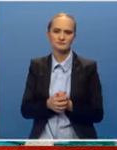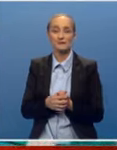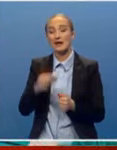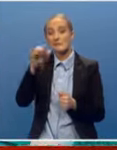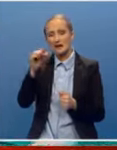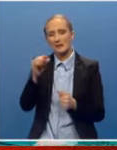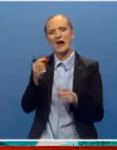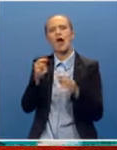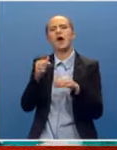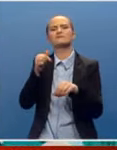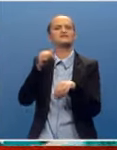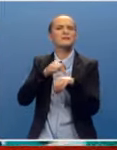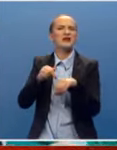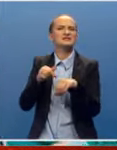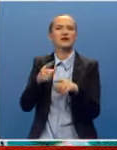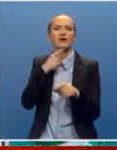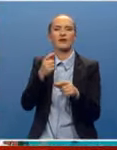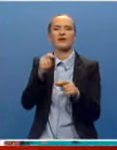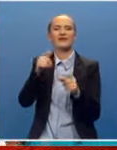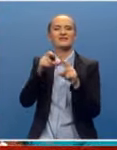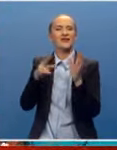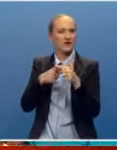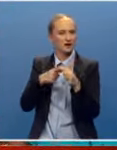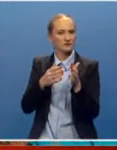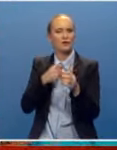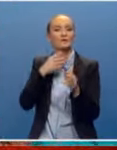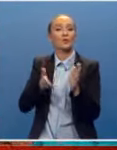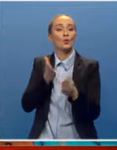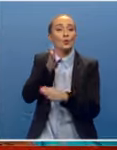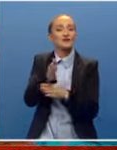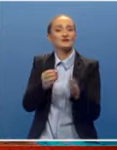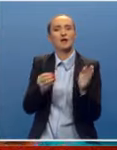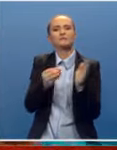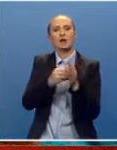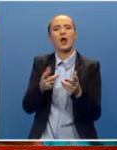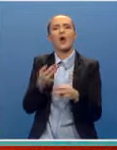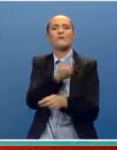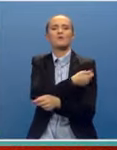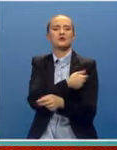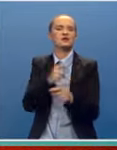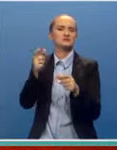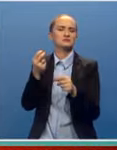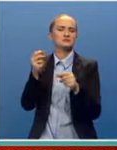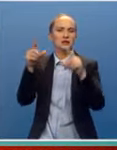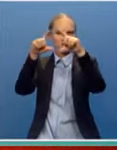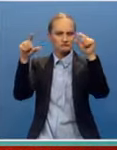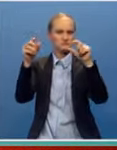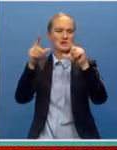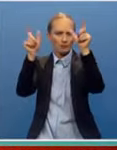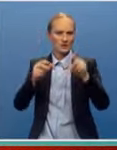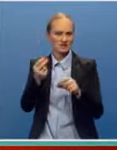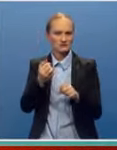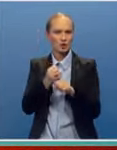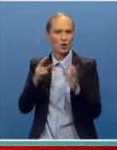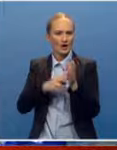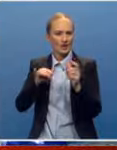Minimalno invazivna laparoskopska operacija jednjaka trebalo bi što prije da uđe u protokole Kliničkog centra Srpske, kaže hirurg Goran Janjić koji je